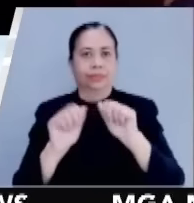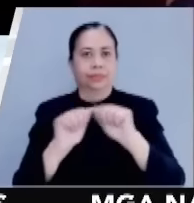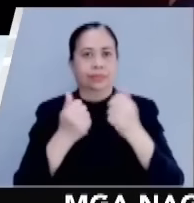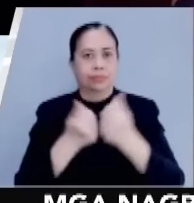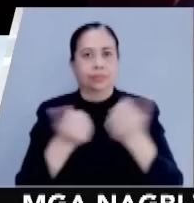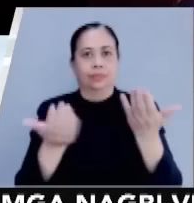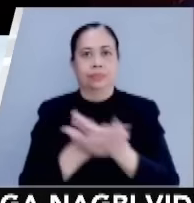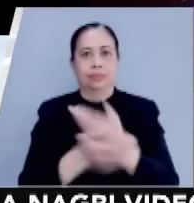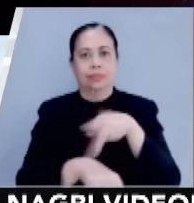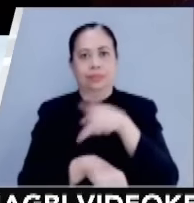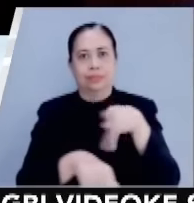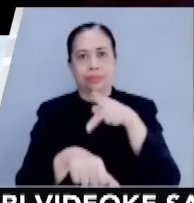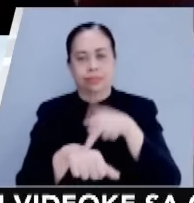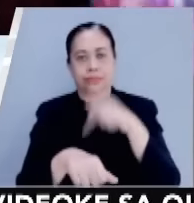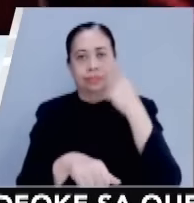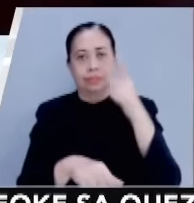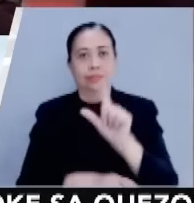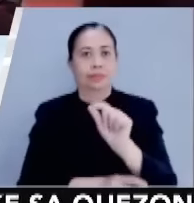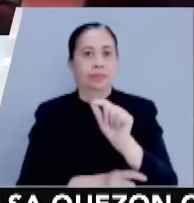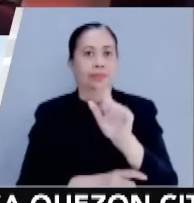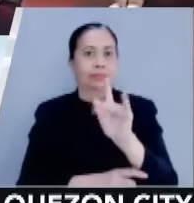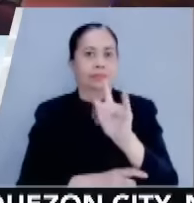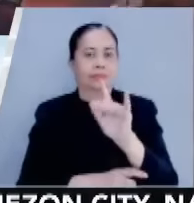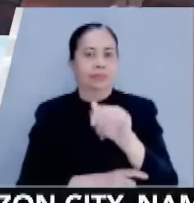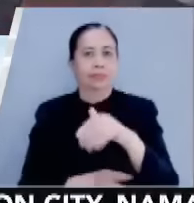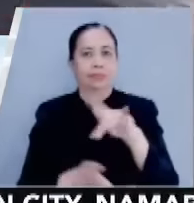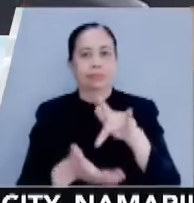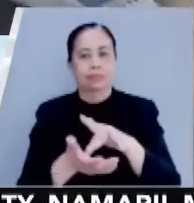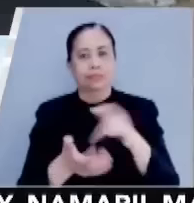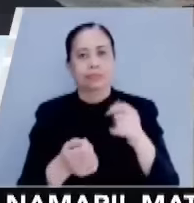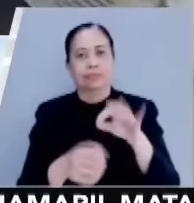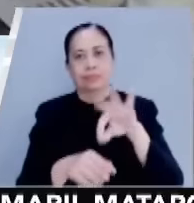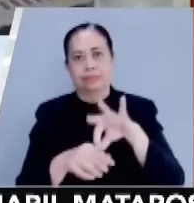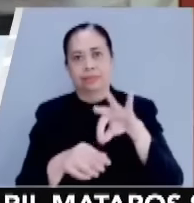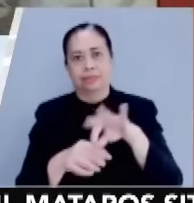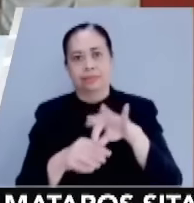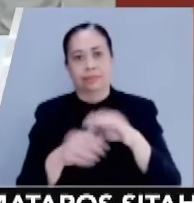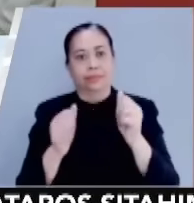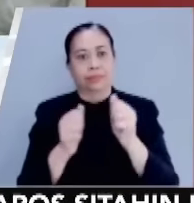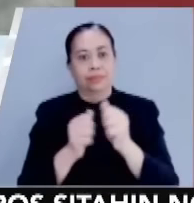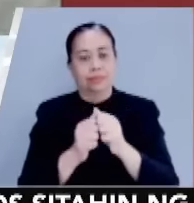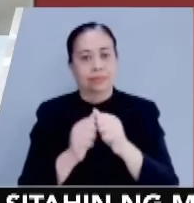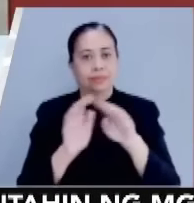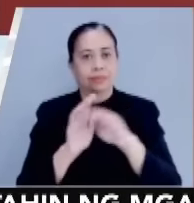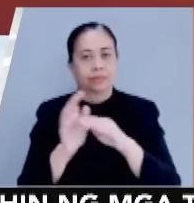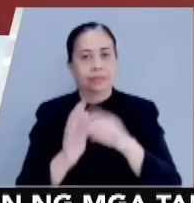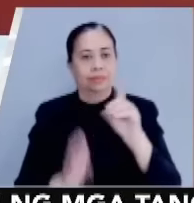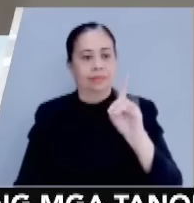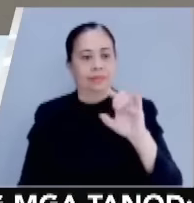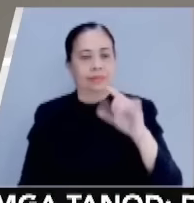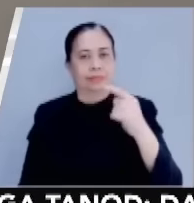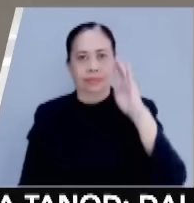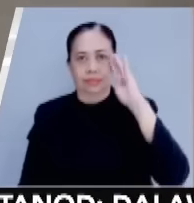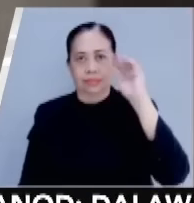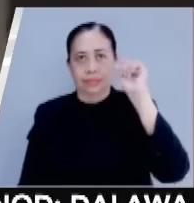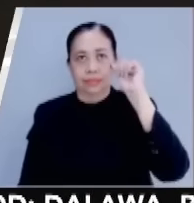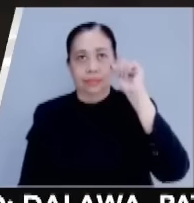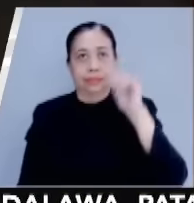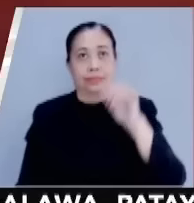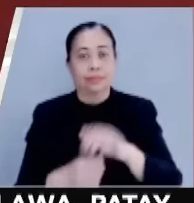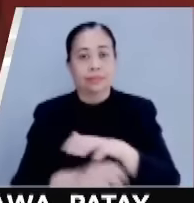Pilipinas para sa 2025 midterm election. Kabilang sa kanila sina Interior Secretary Benhur Abalos, Makati Mayor